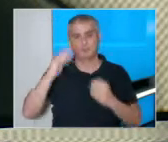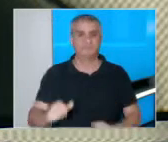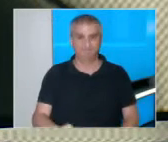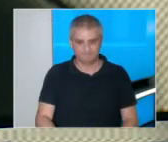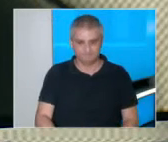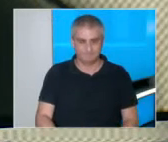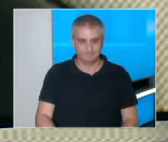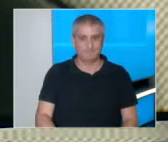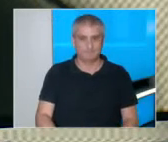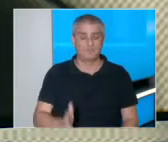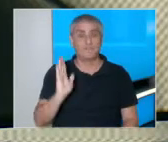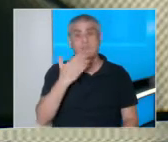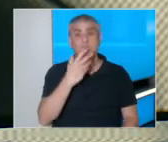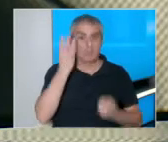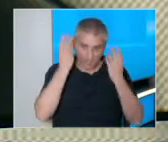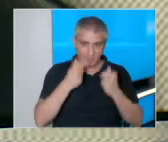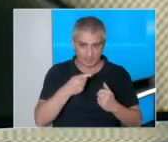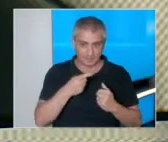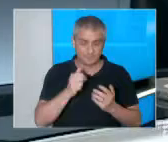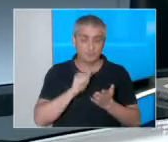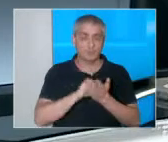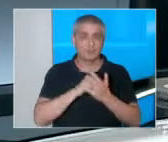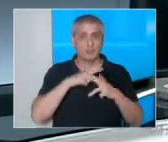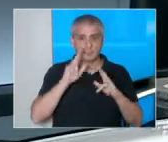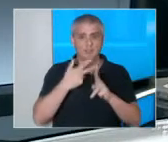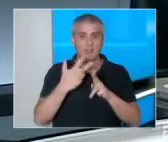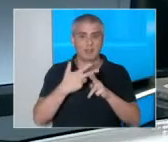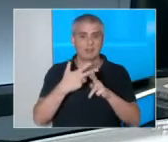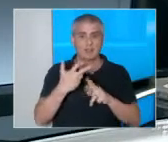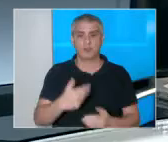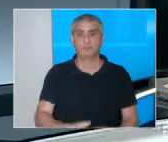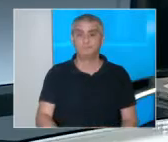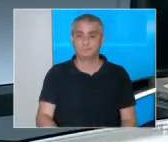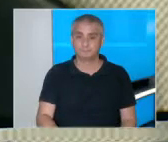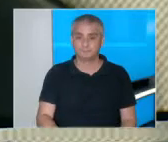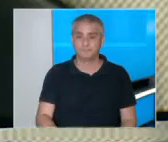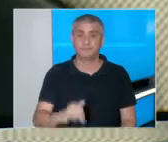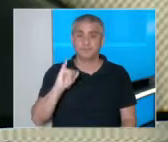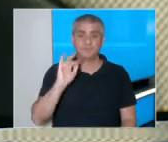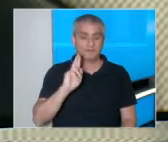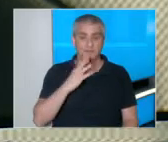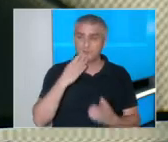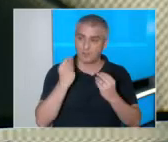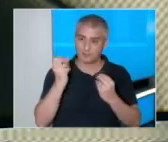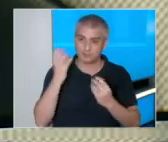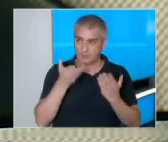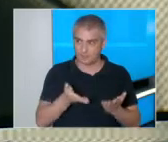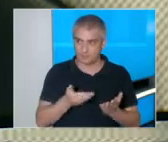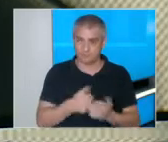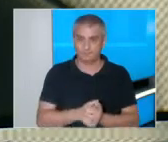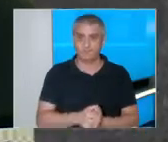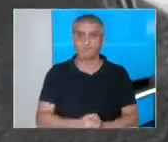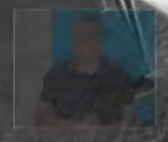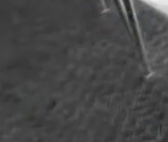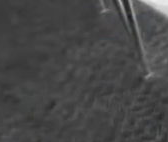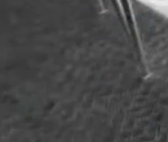כן. ואבוי לציבור החרדי שעיתון הארץ צריך לנקות את האהובות שלו. יעקב ריבלין, תודה רבה שבאת אלינו. תודה רבה.